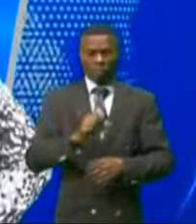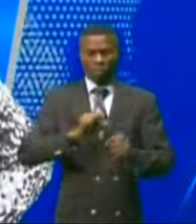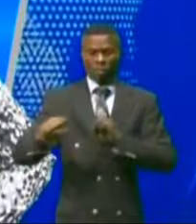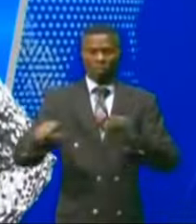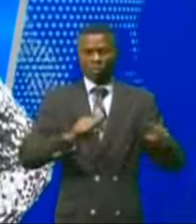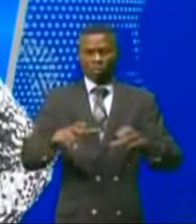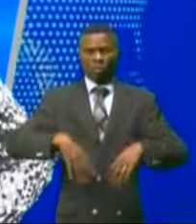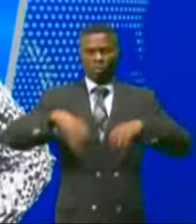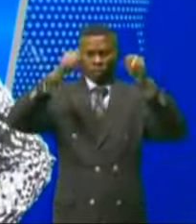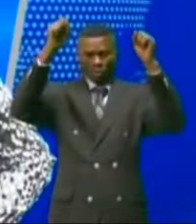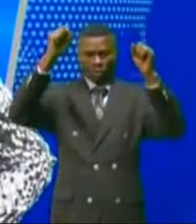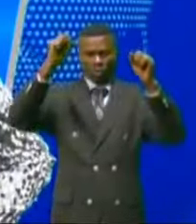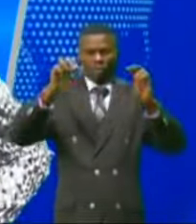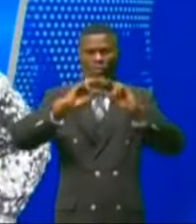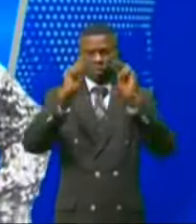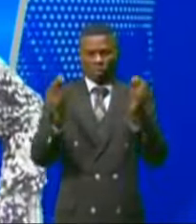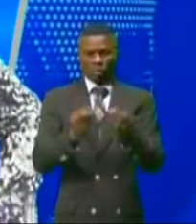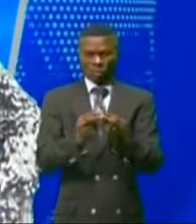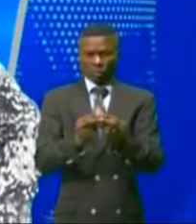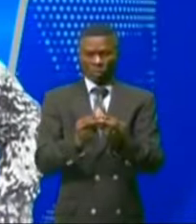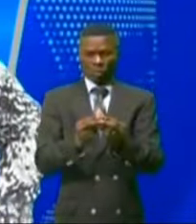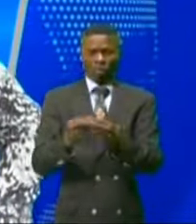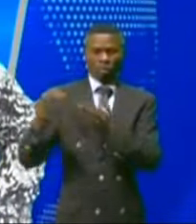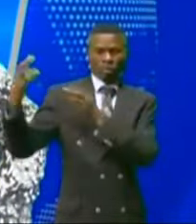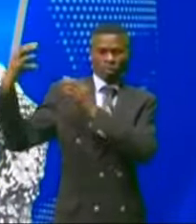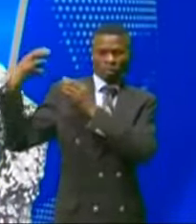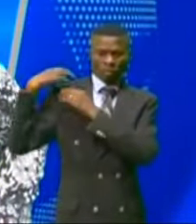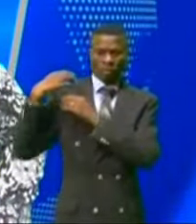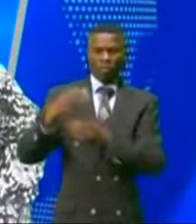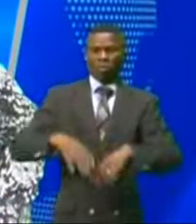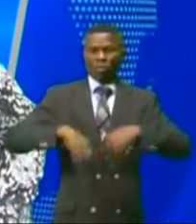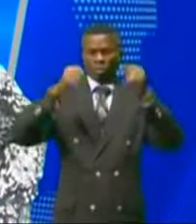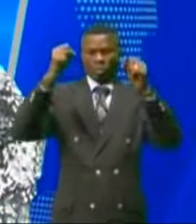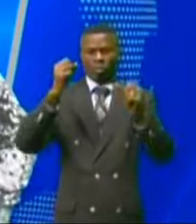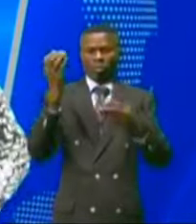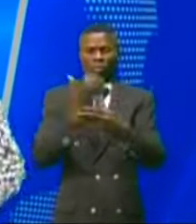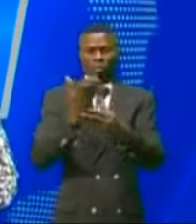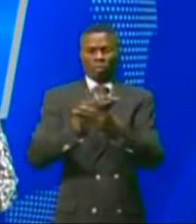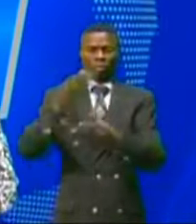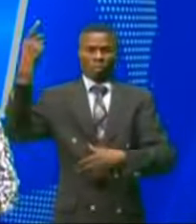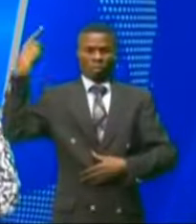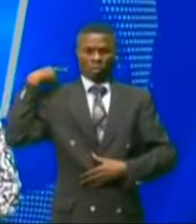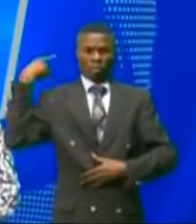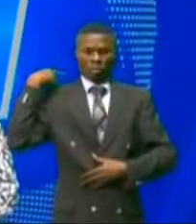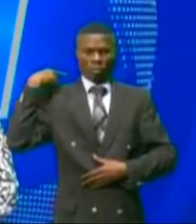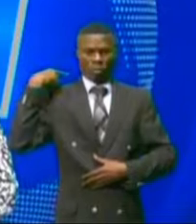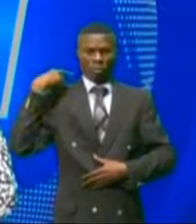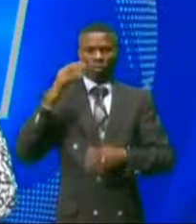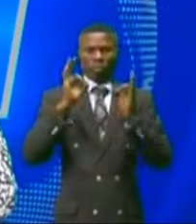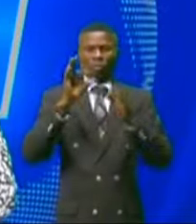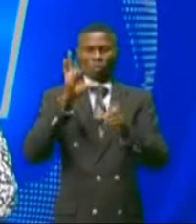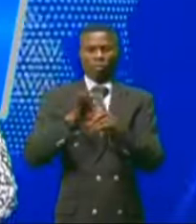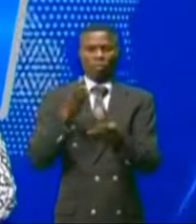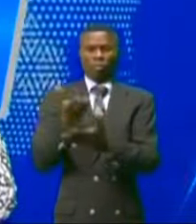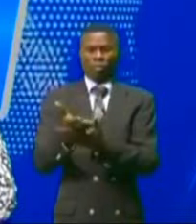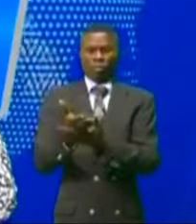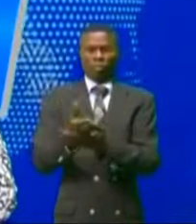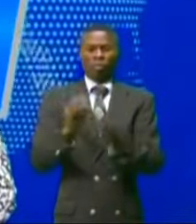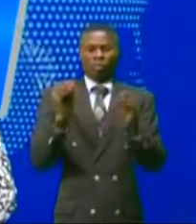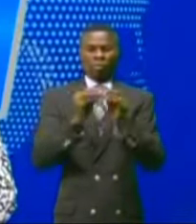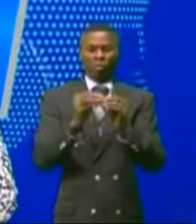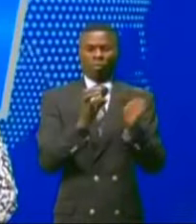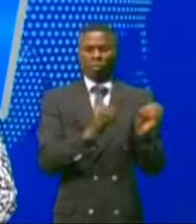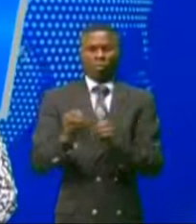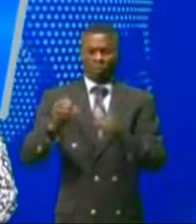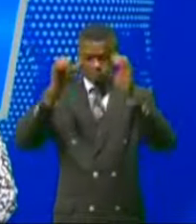et adoption de la commission ad hoc chargée de validation du pouvoir des députés provinciaux nouvellement élus. La plénière a été